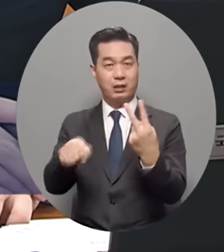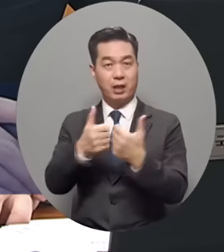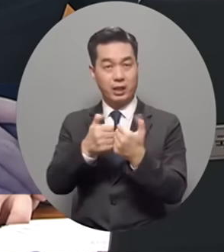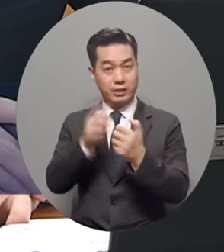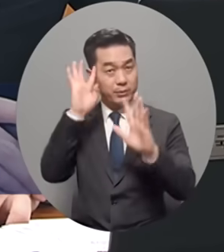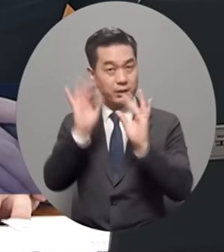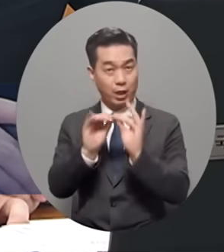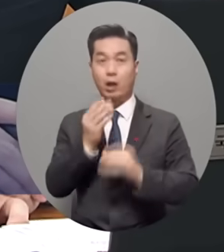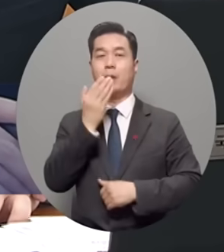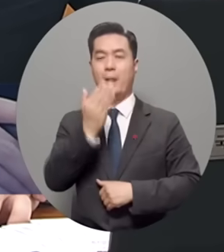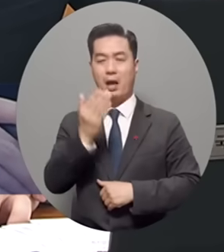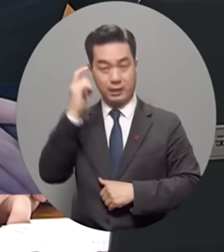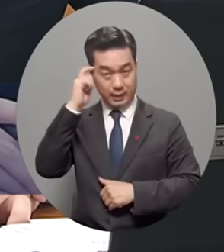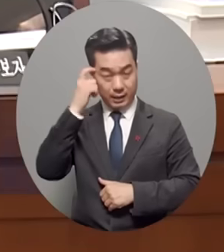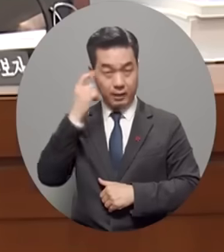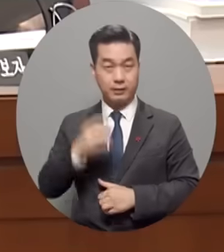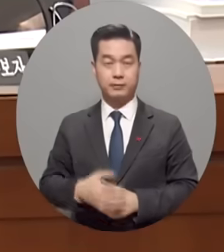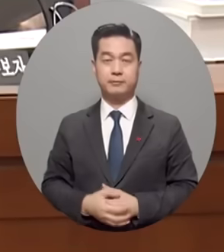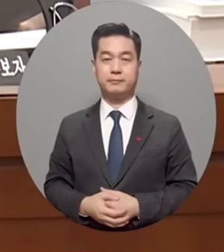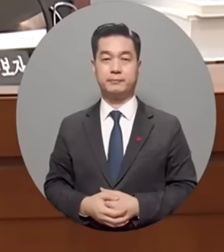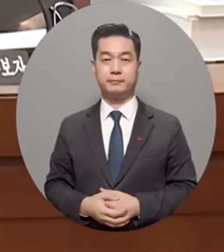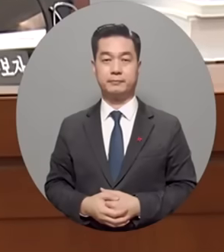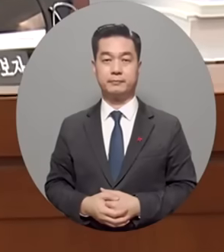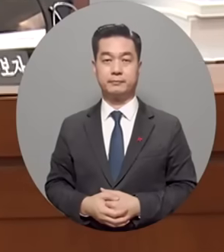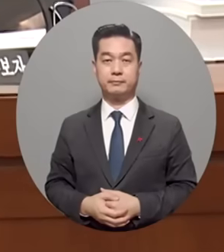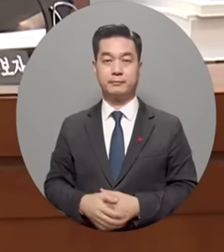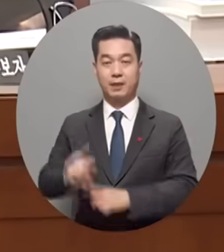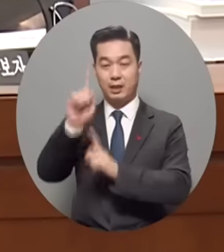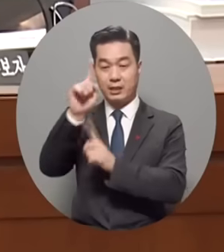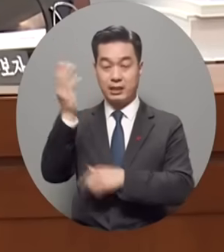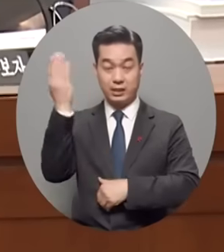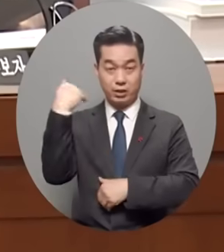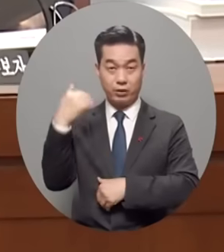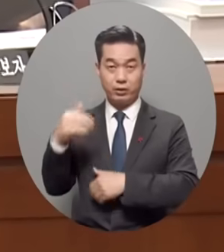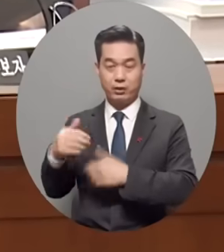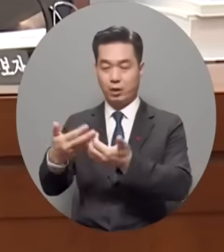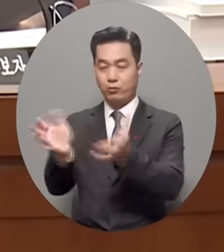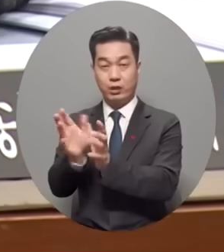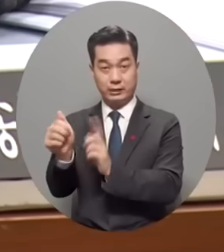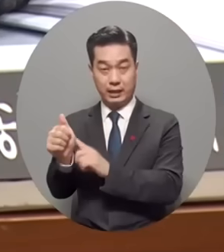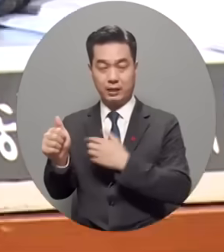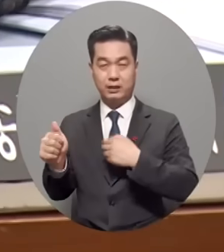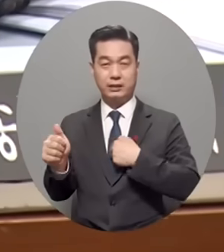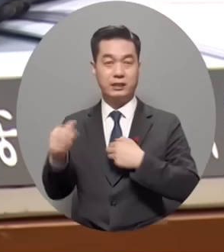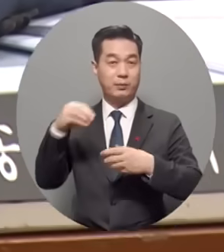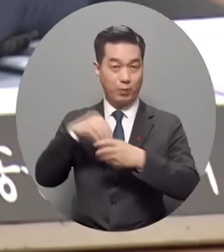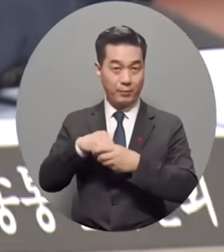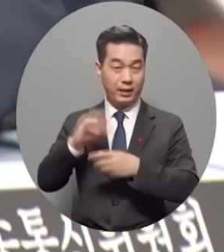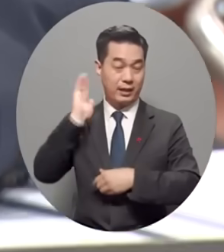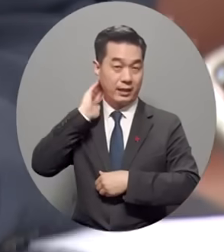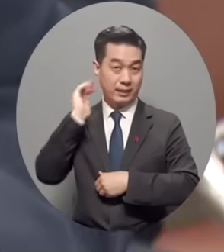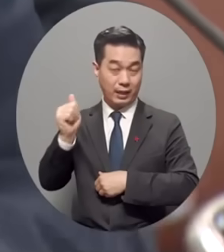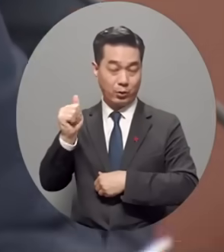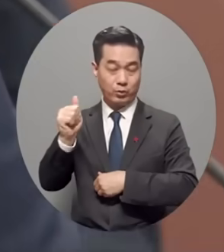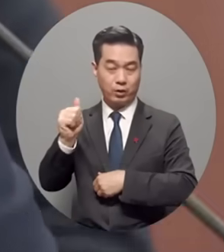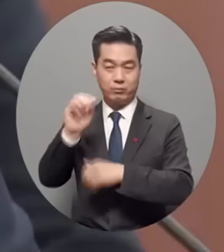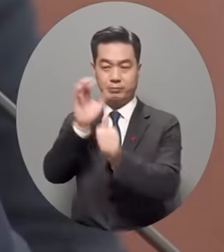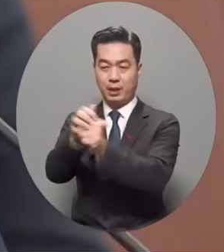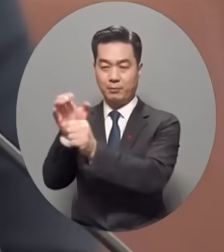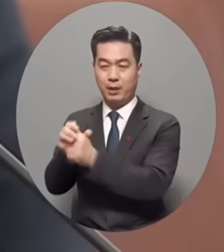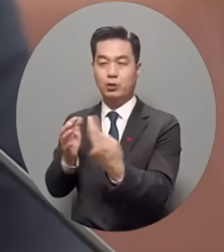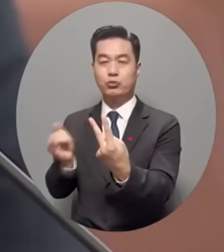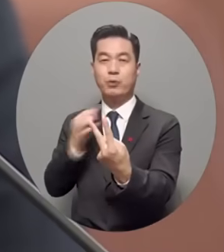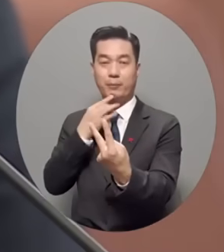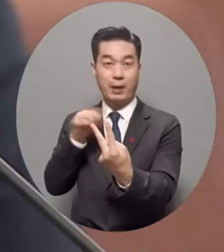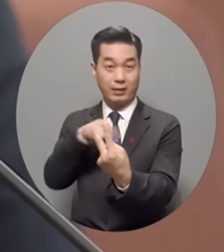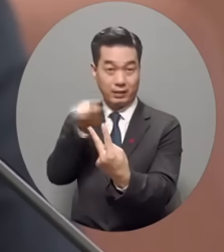의결 가능하다고 생각합니다. 이동관 전 위원장이 자신을 포함해 대통령 몫으로 임명된 두 위원만으로